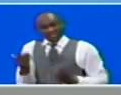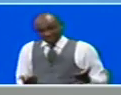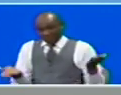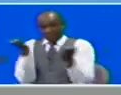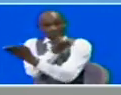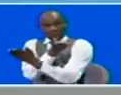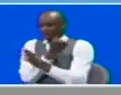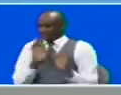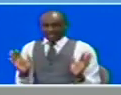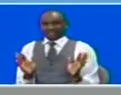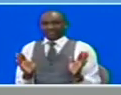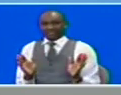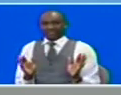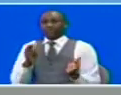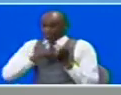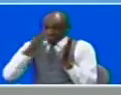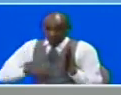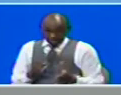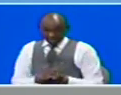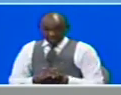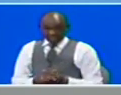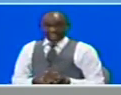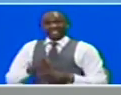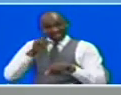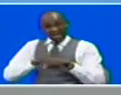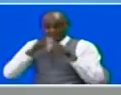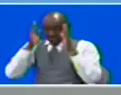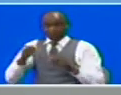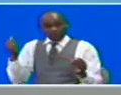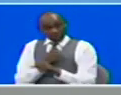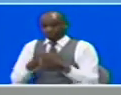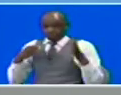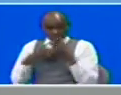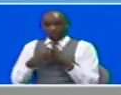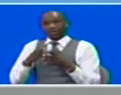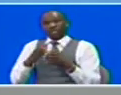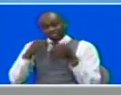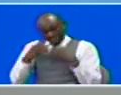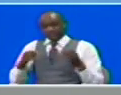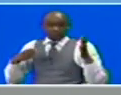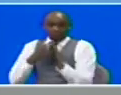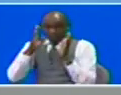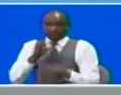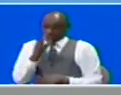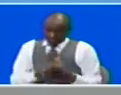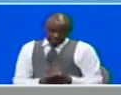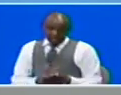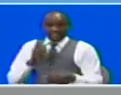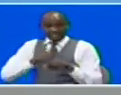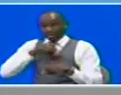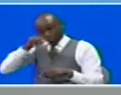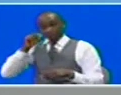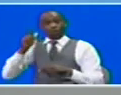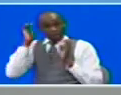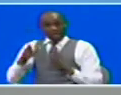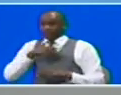kiti cha ugavana, inamaanisha kwamba mtu akijaribu kuzuia mtu kama yule mtu kama yule atatafuta wakili, atenda